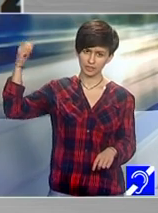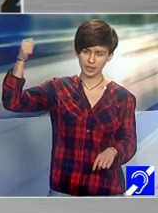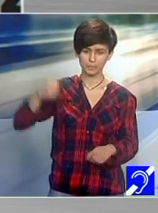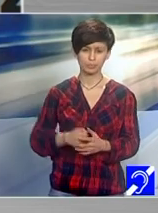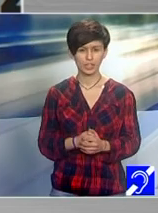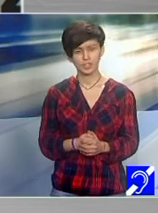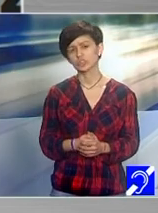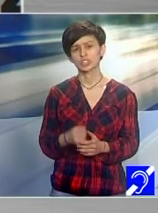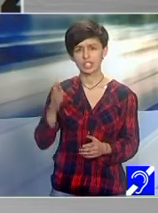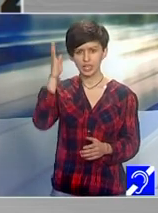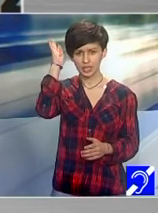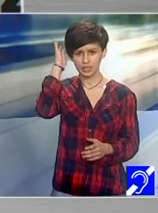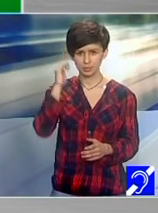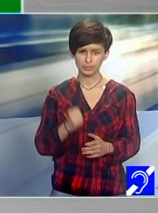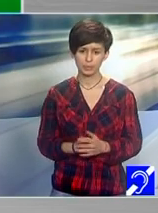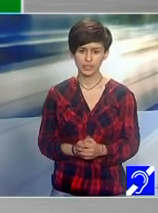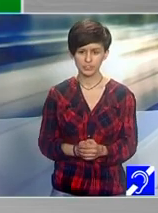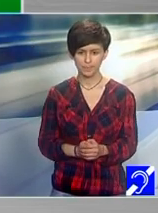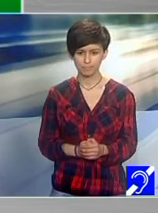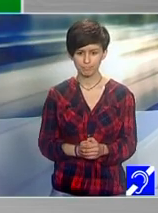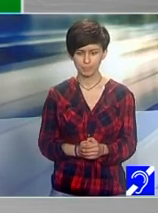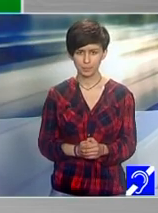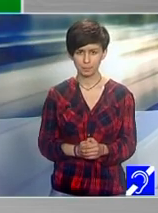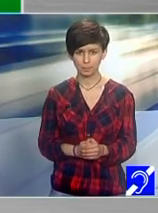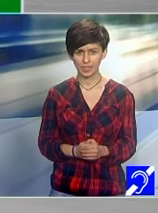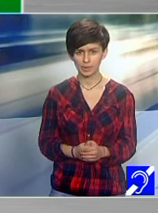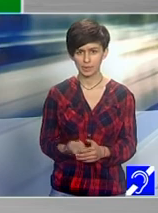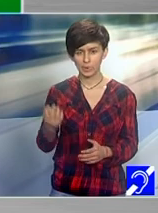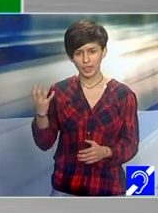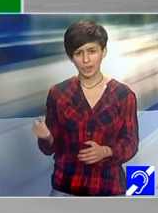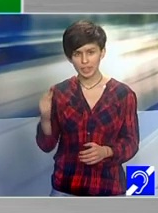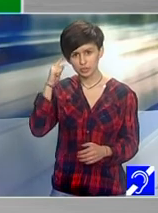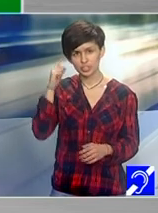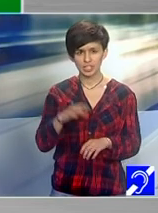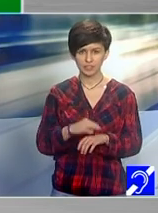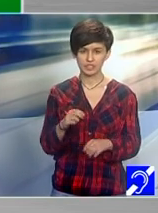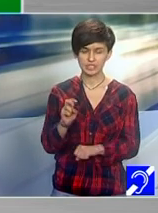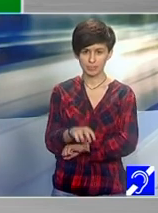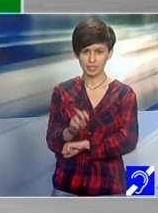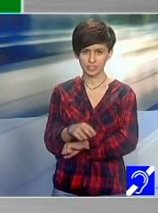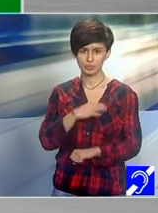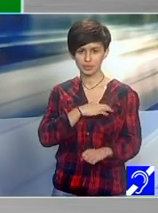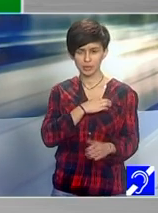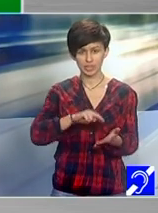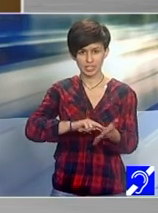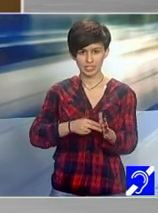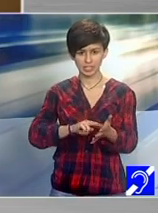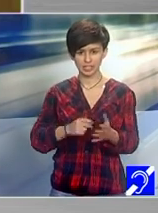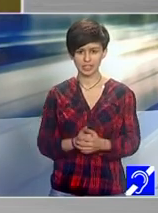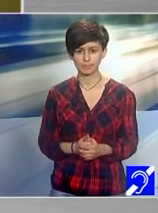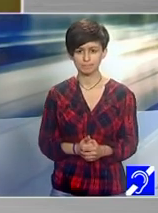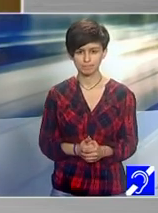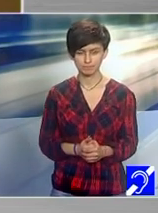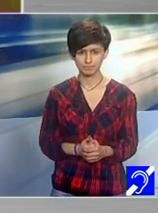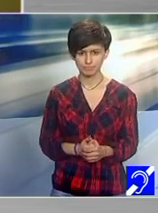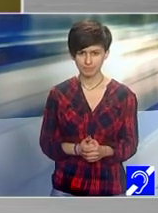Bruxelles-Innova. Cu ce invenții participă Universitatea Tehnică, domnule profesor? Invențiile la salonul nostru din toate